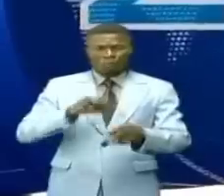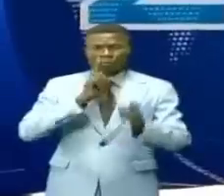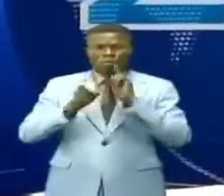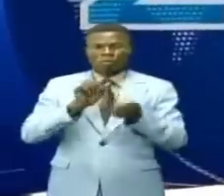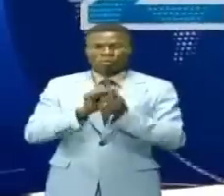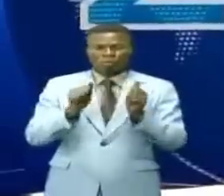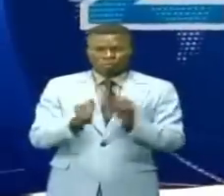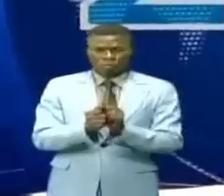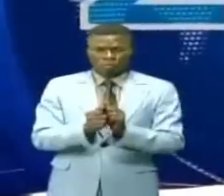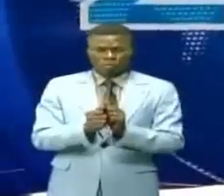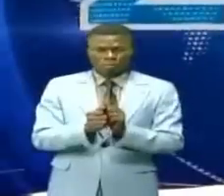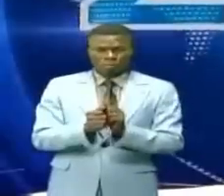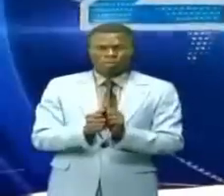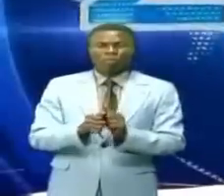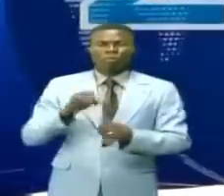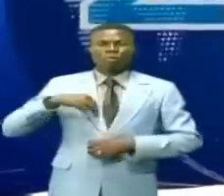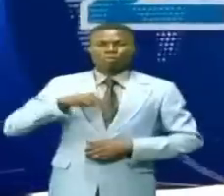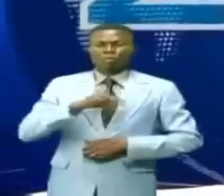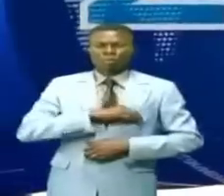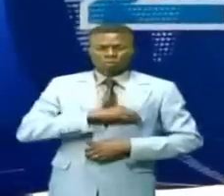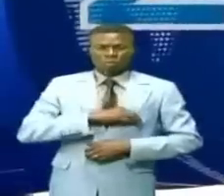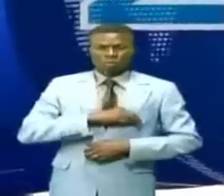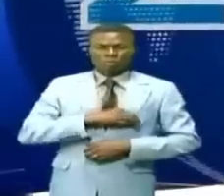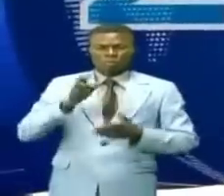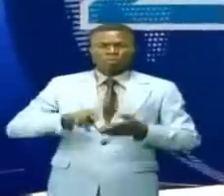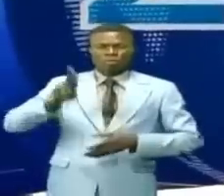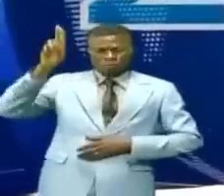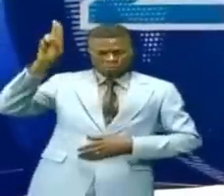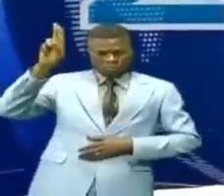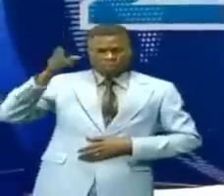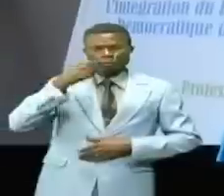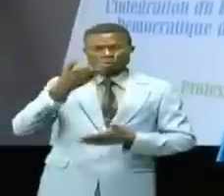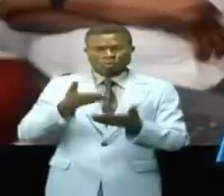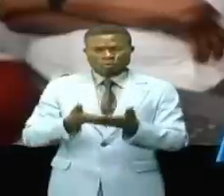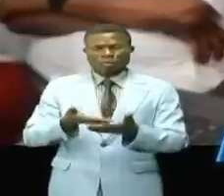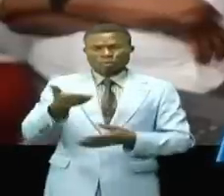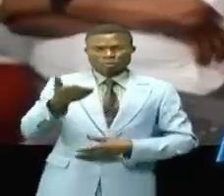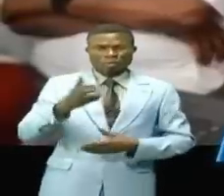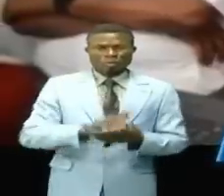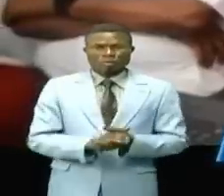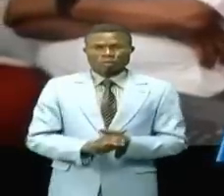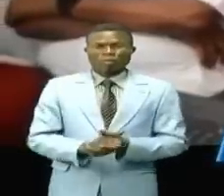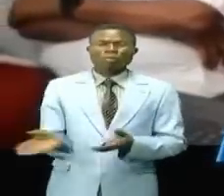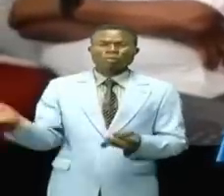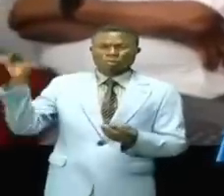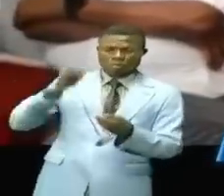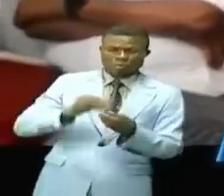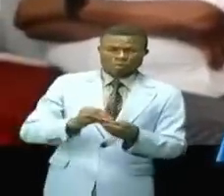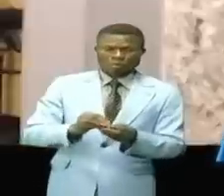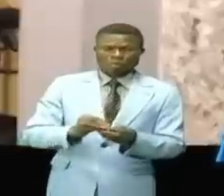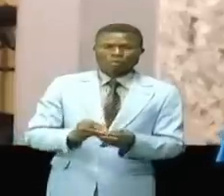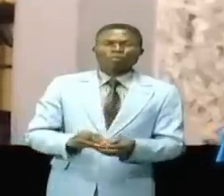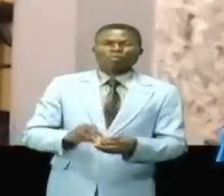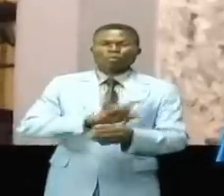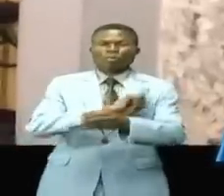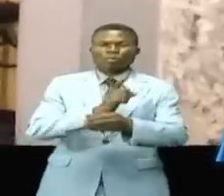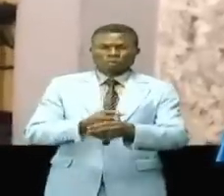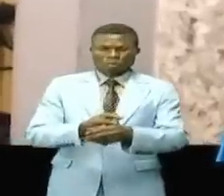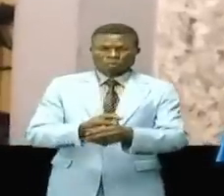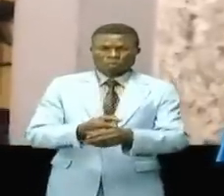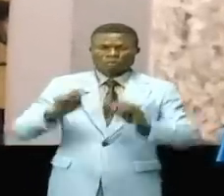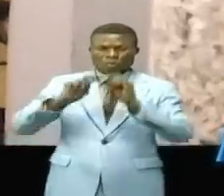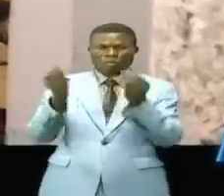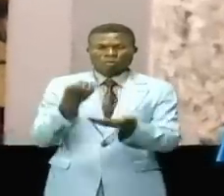sur cette question devant les membres du corps d'élite de l'UDPS, Alain Bikaï. L'intégration du Kivu dans le bloc économique de la